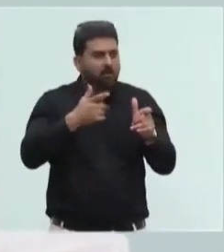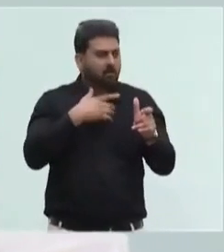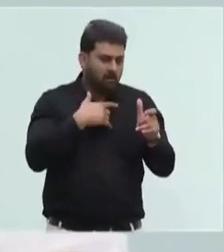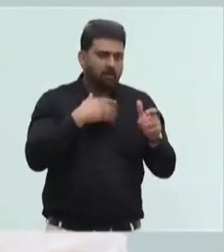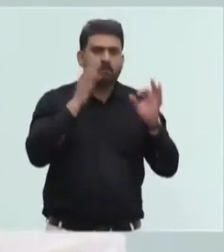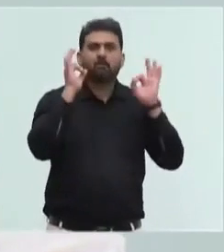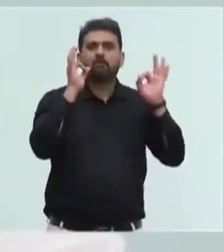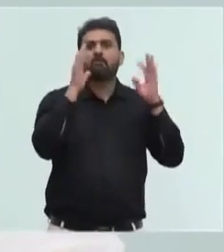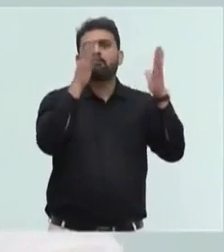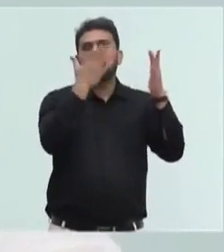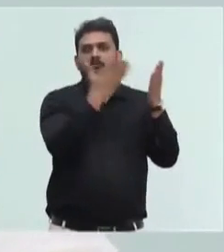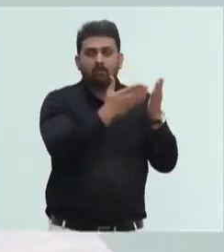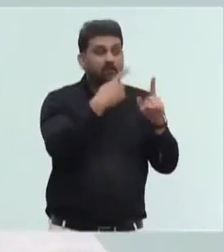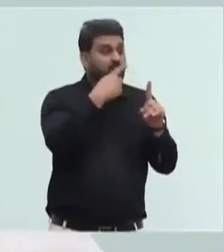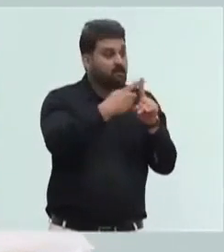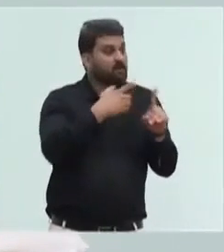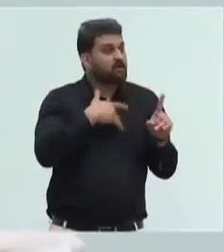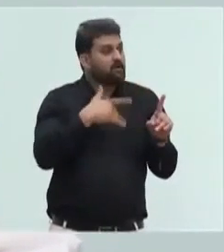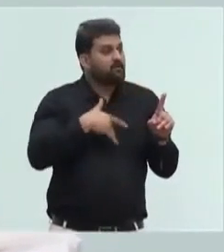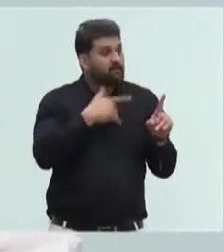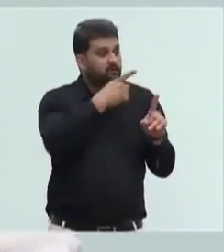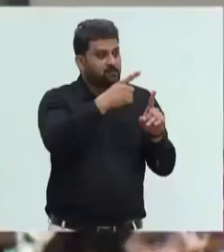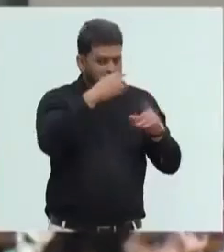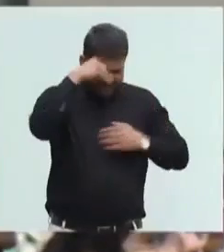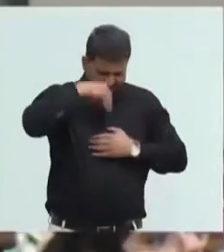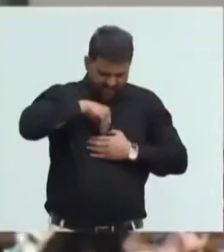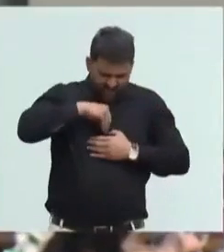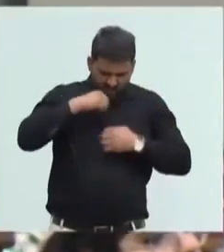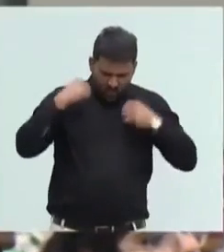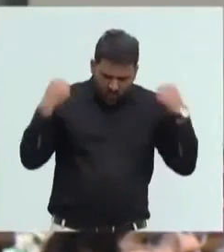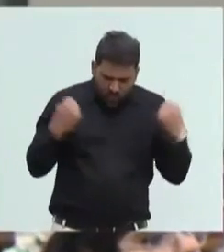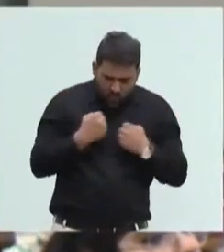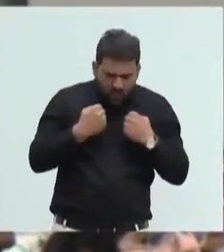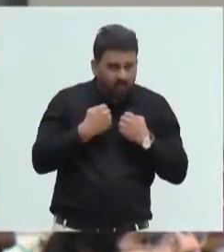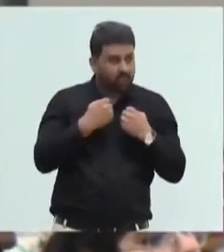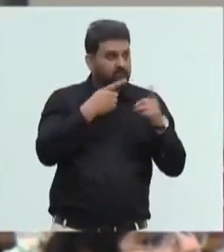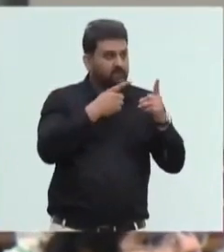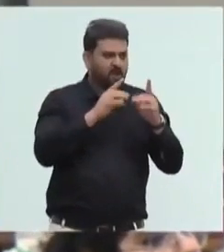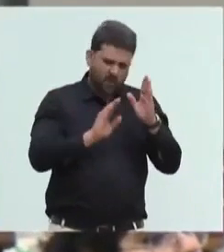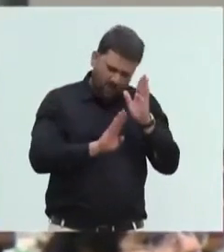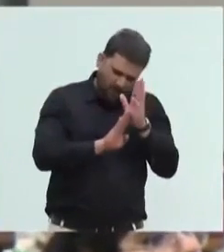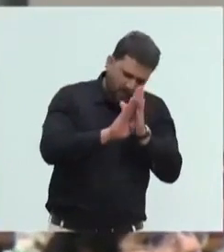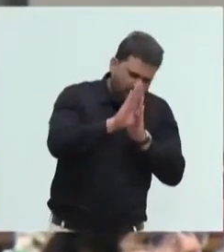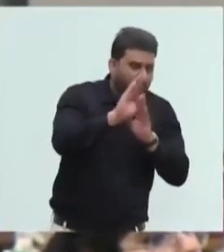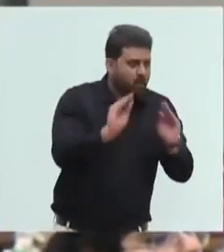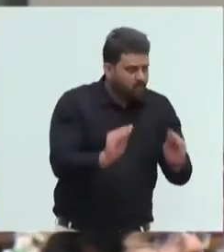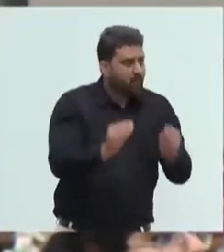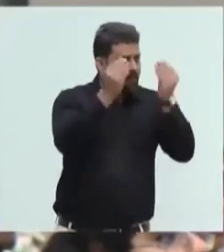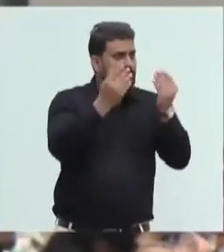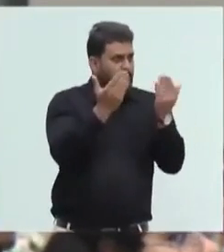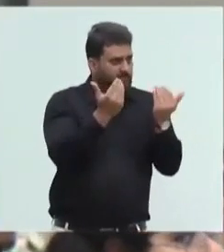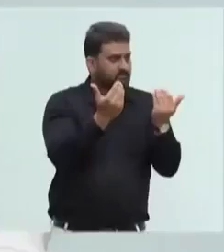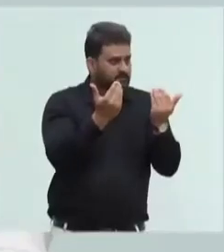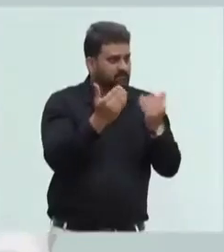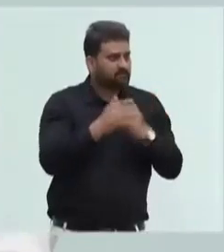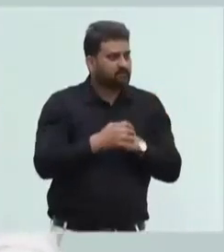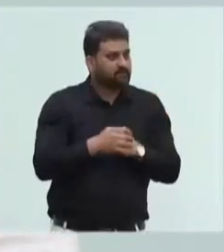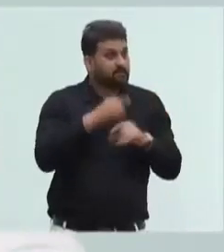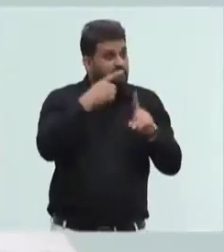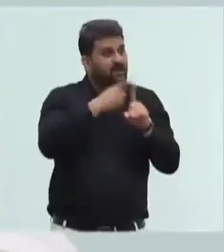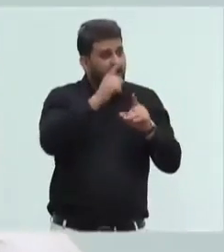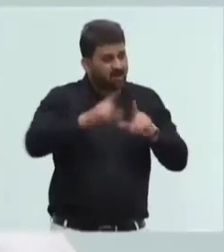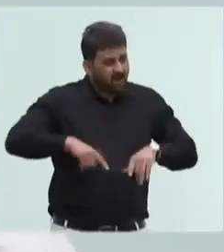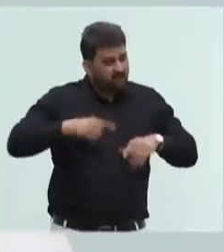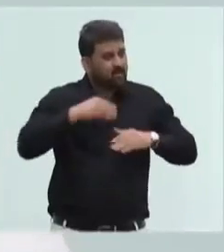है कि आपका सामर्थ्य धनुष इससे भी ज़्यादा है, और आप इससे